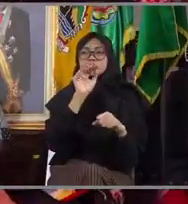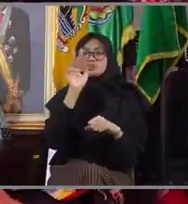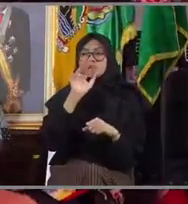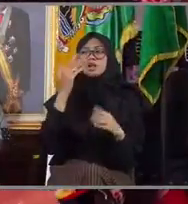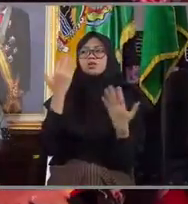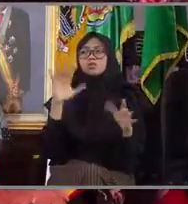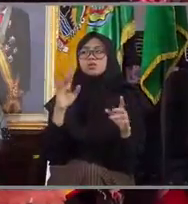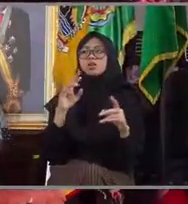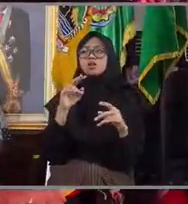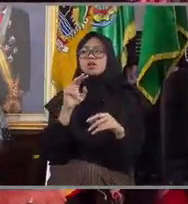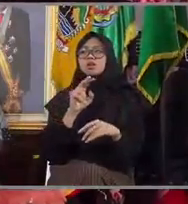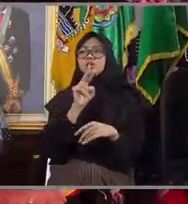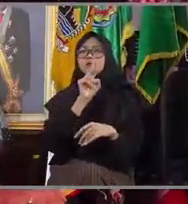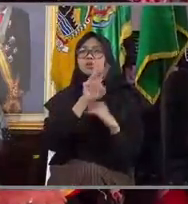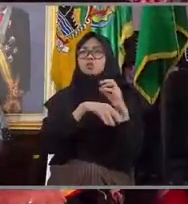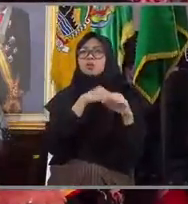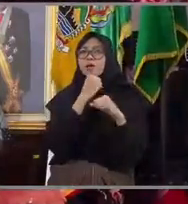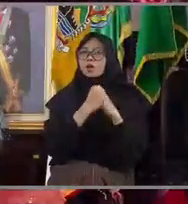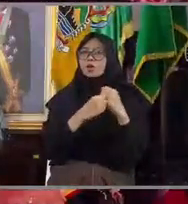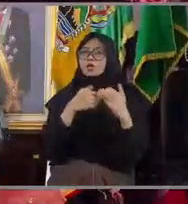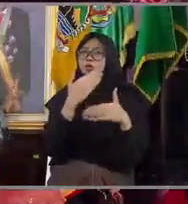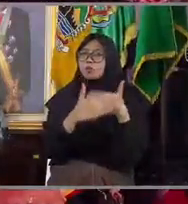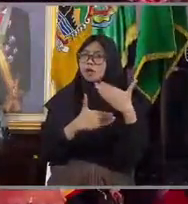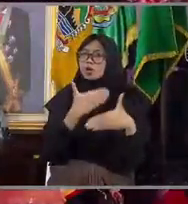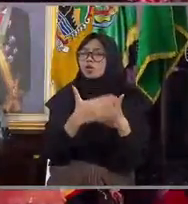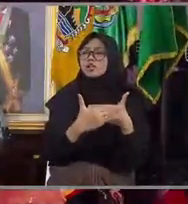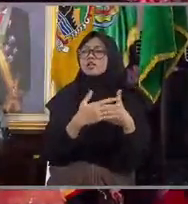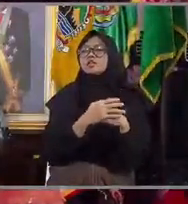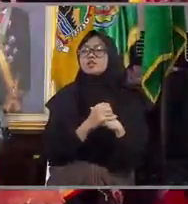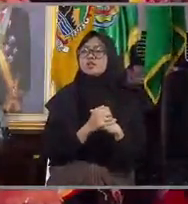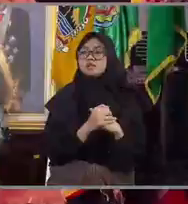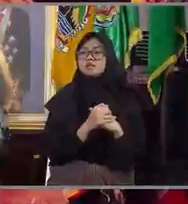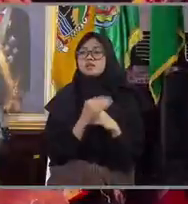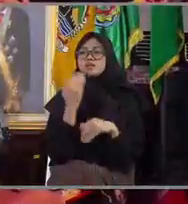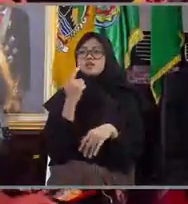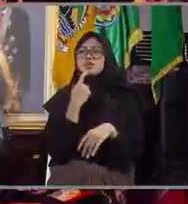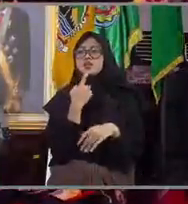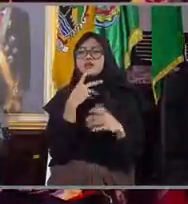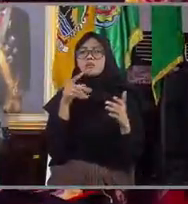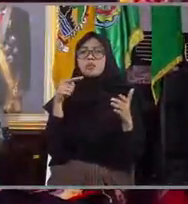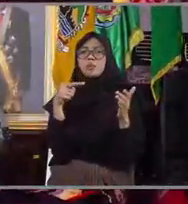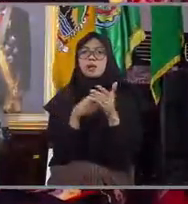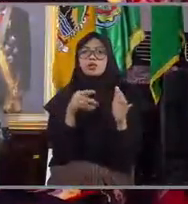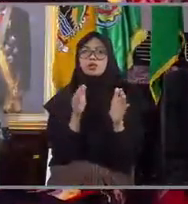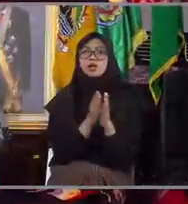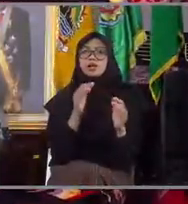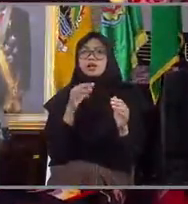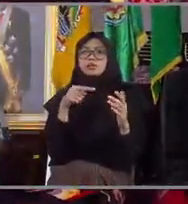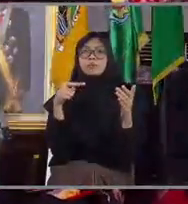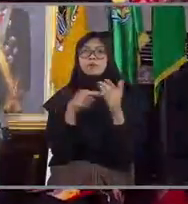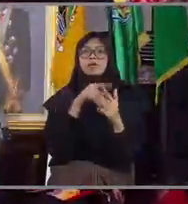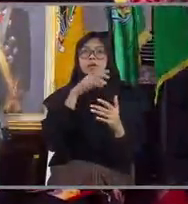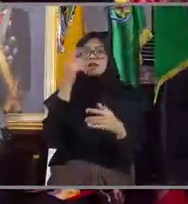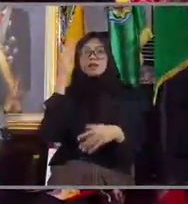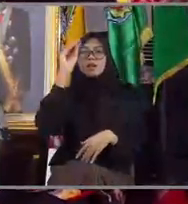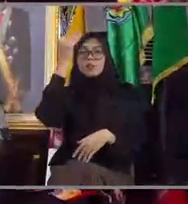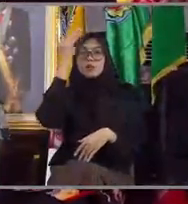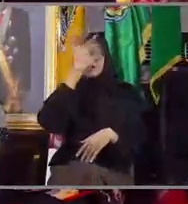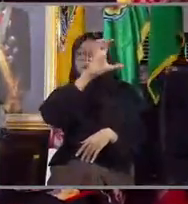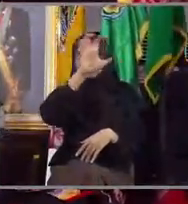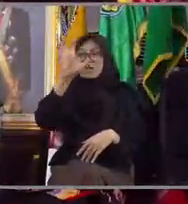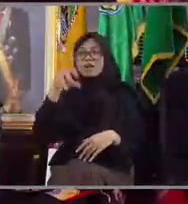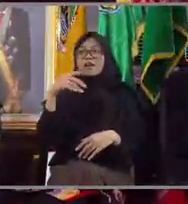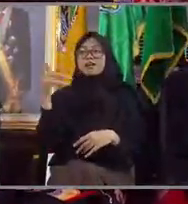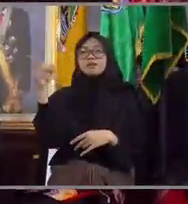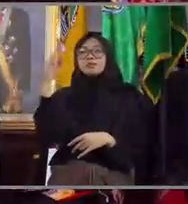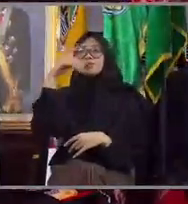dibales juga termasuk merumuskan tentang masalah Pemilu dan Pilkada Jadi kalau sekarang lagi ada taruh bau termasuk bertanggung jawab beliau